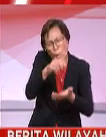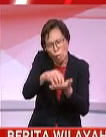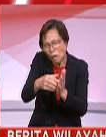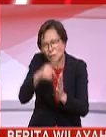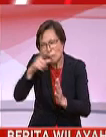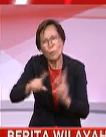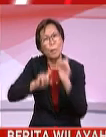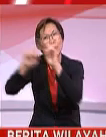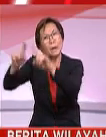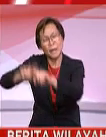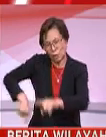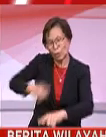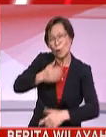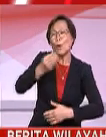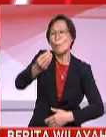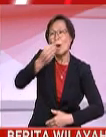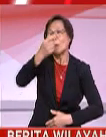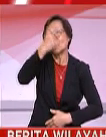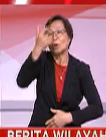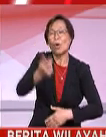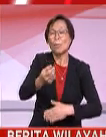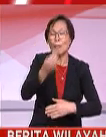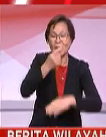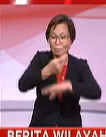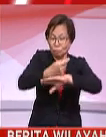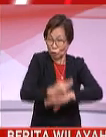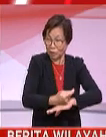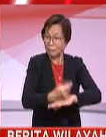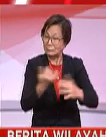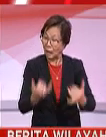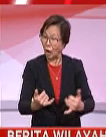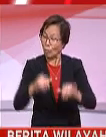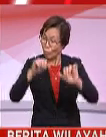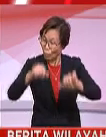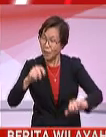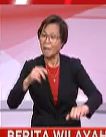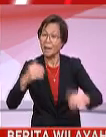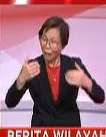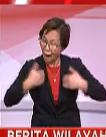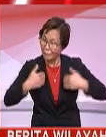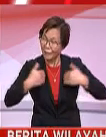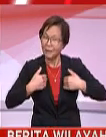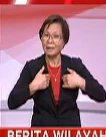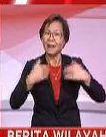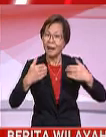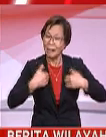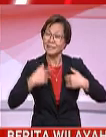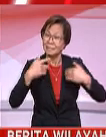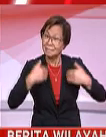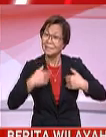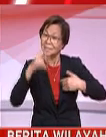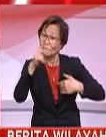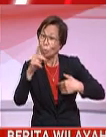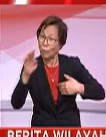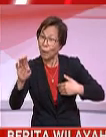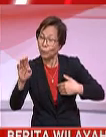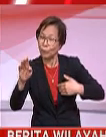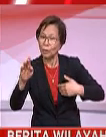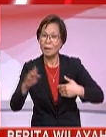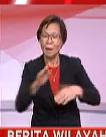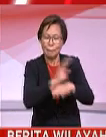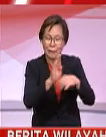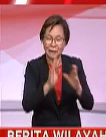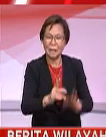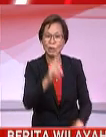sana untuk menikmatinya kerana makanan tradisional itu kini boleh didapati di Kampung Penambang Kota Baru. Peniaga Tongmo,